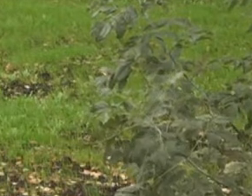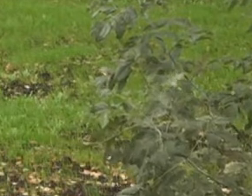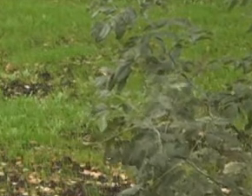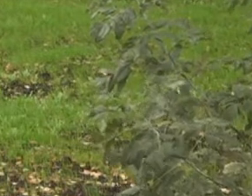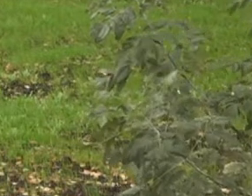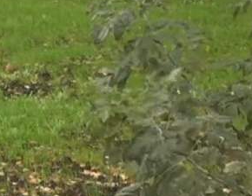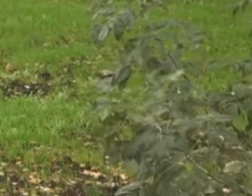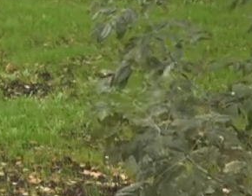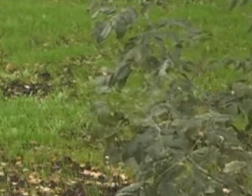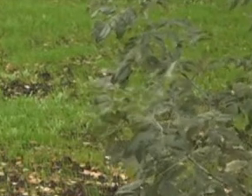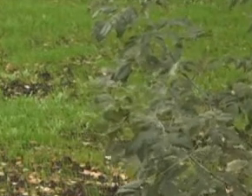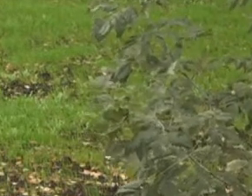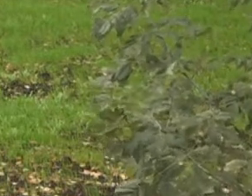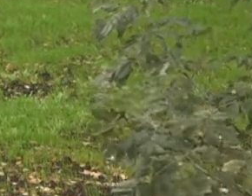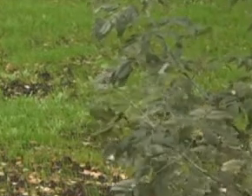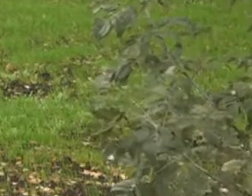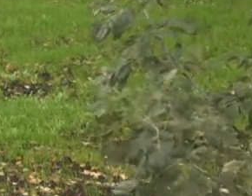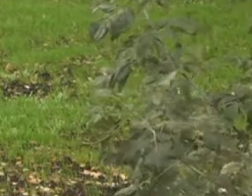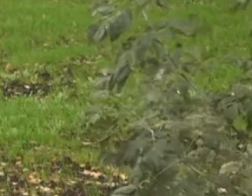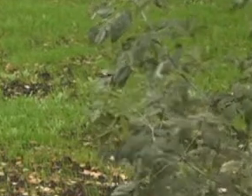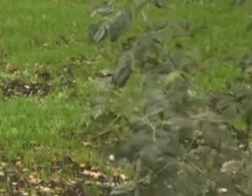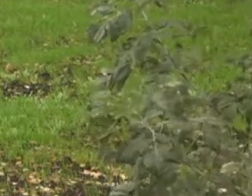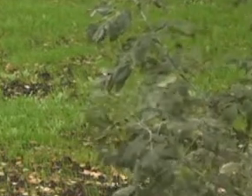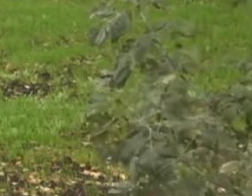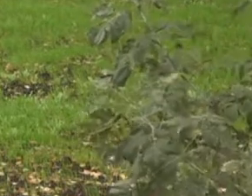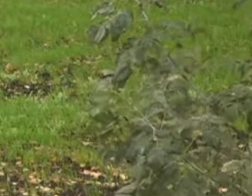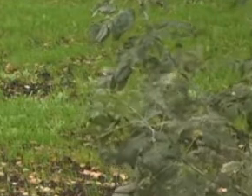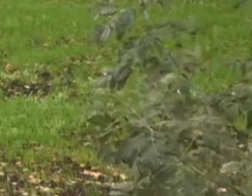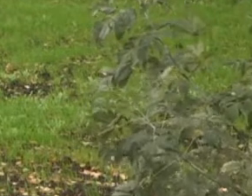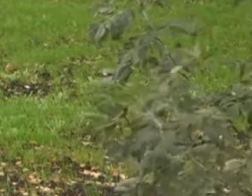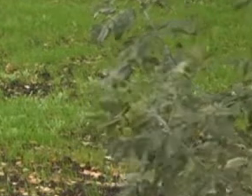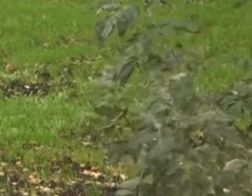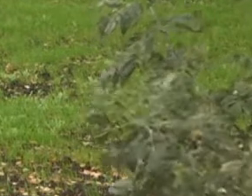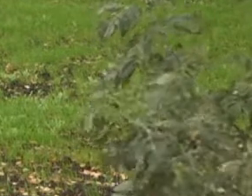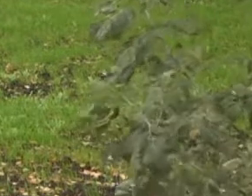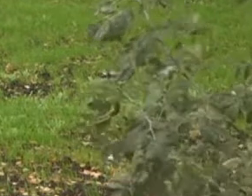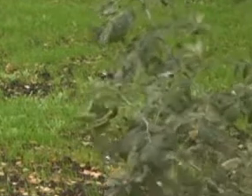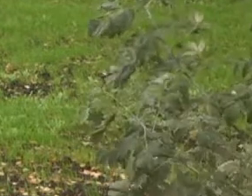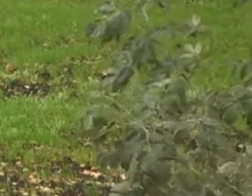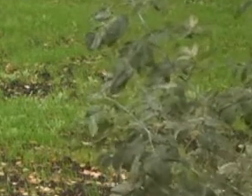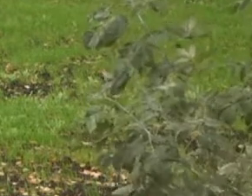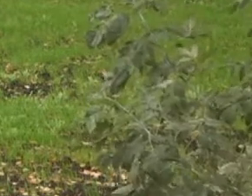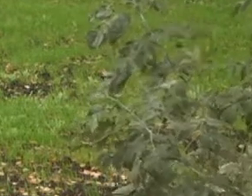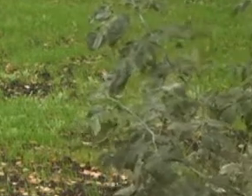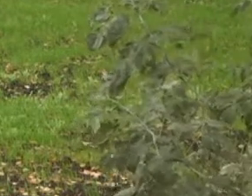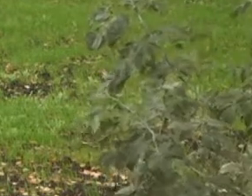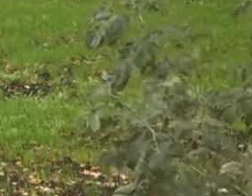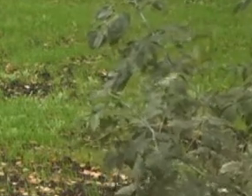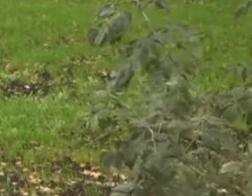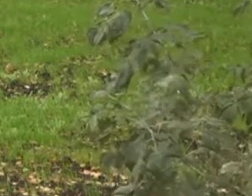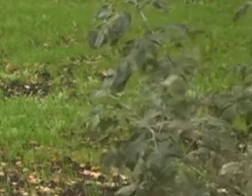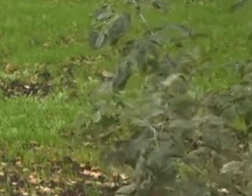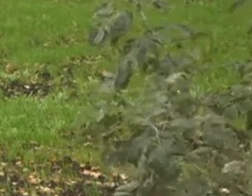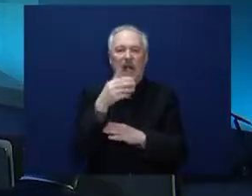ухоженных, красивых мест, где можно было не только молодежи посидеть, но и людям старшего